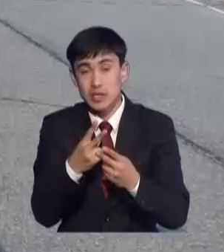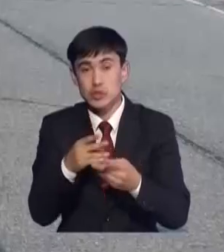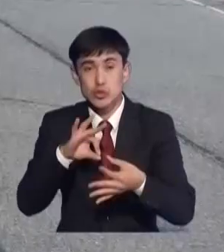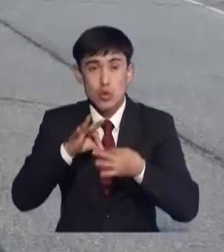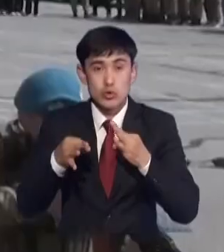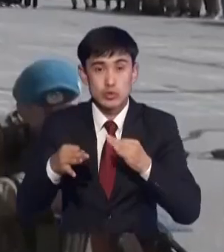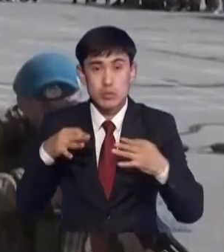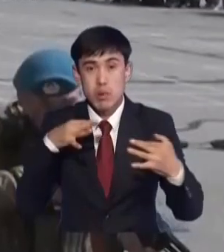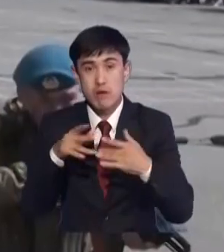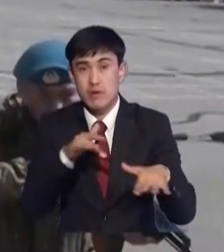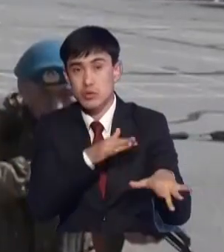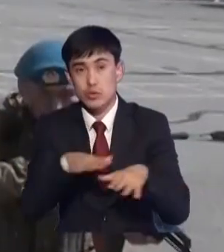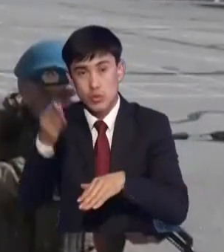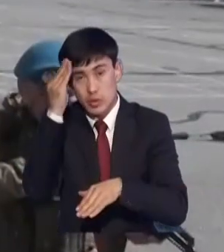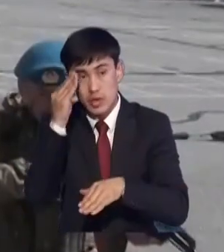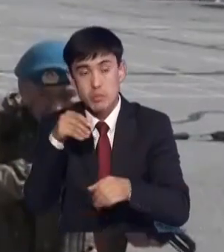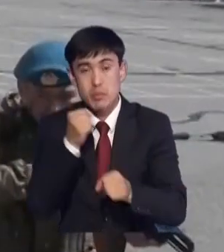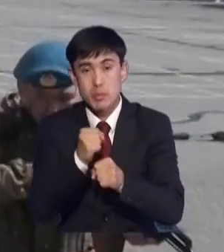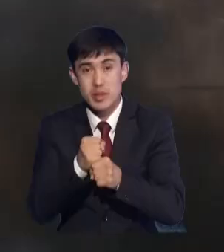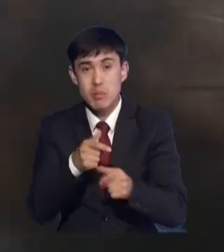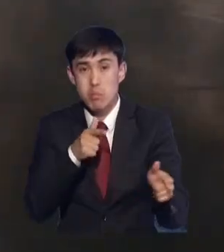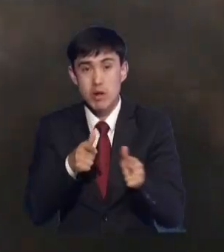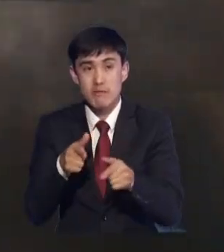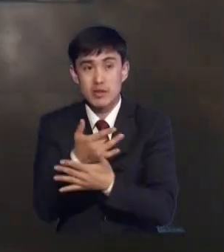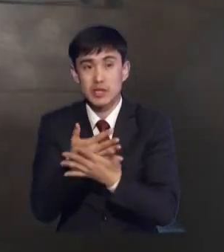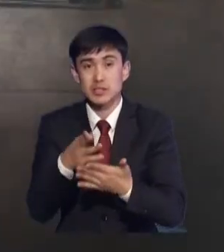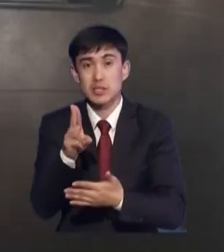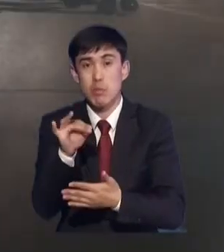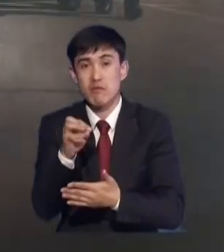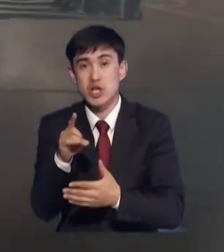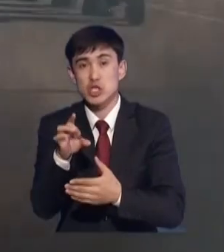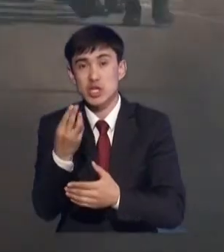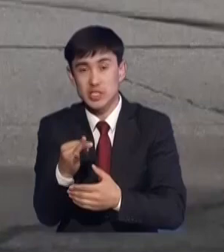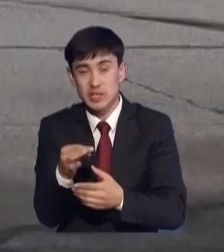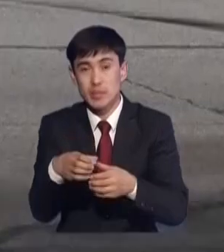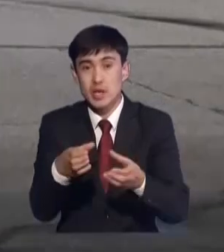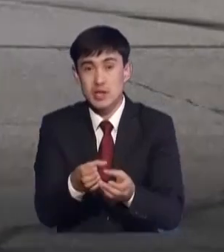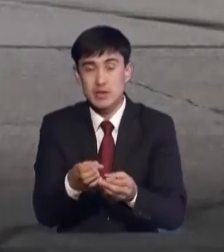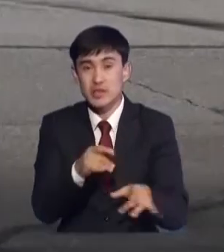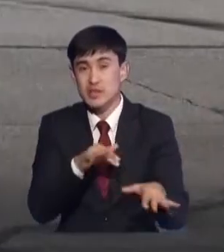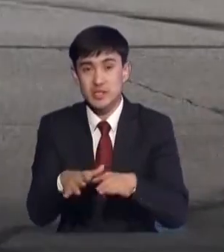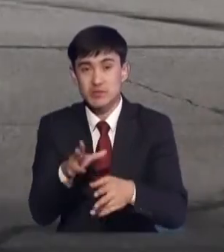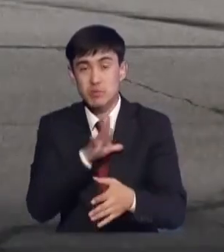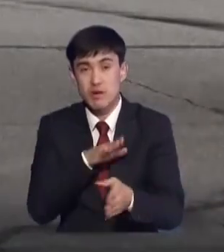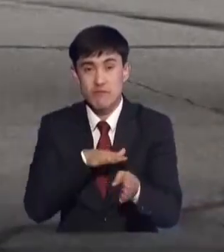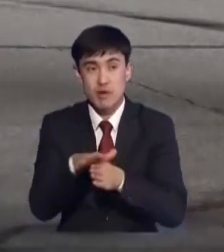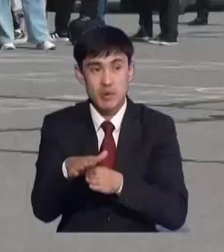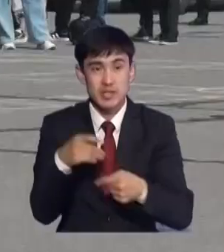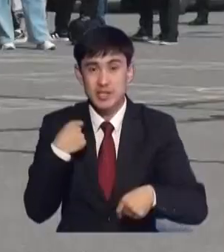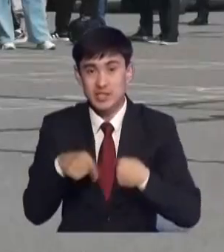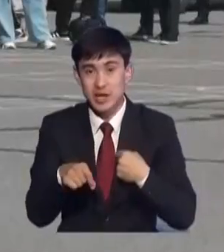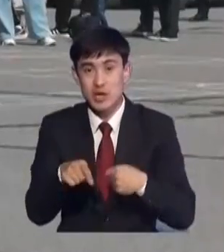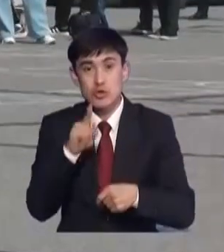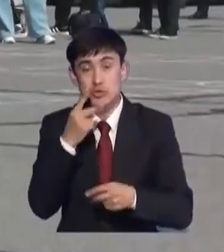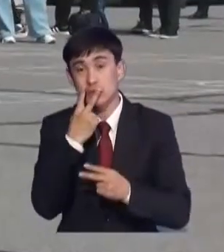сложные боевые трюки, но и применение боевых снарядов, таких как дымовые шашки. Как оказалось, все эти действия были выполнены не зря.